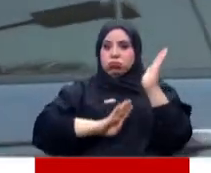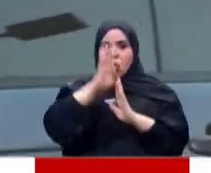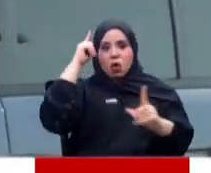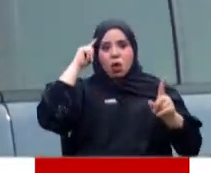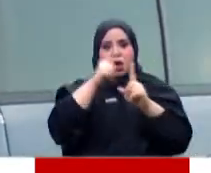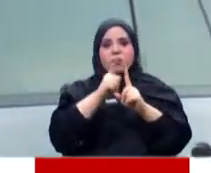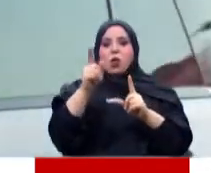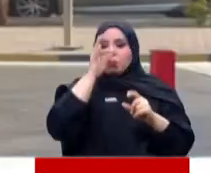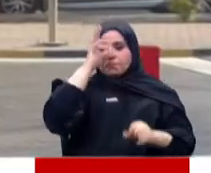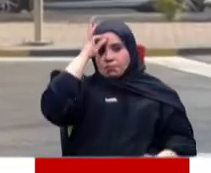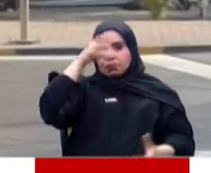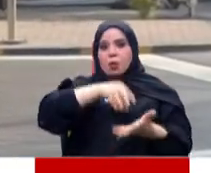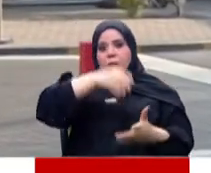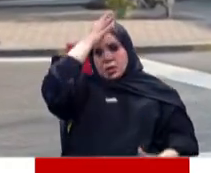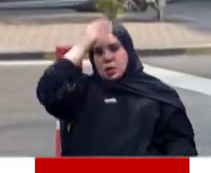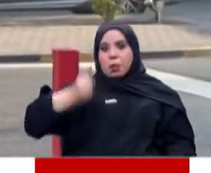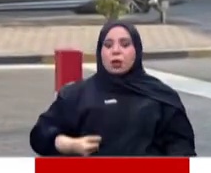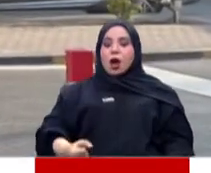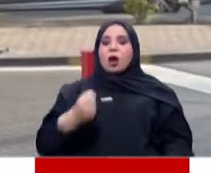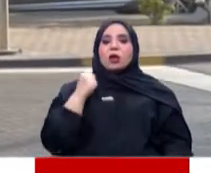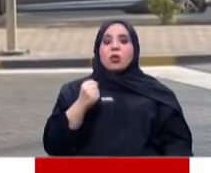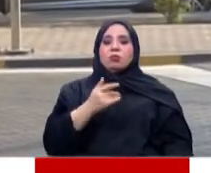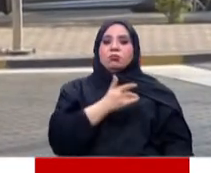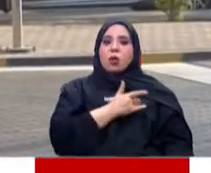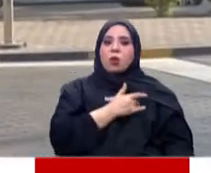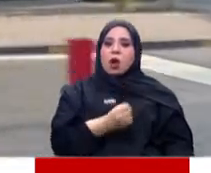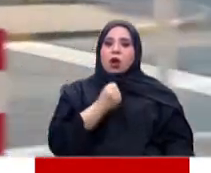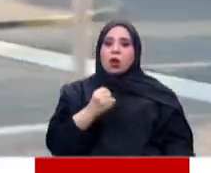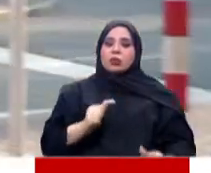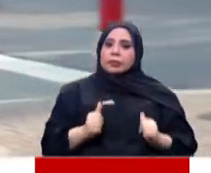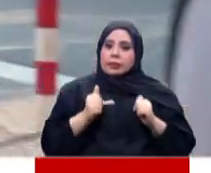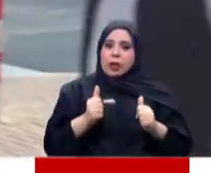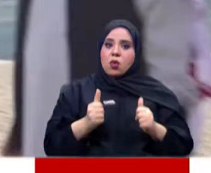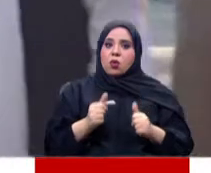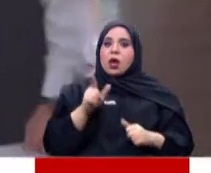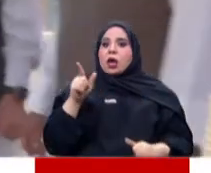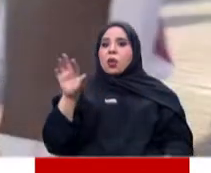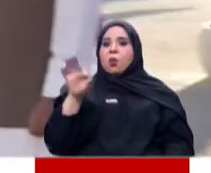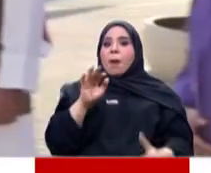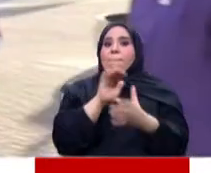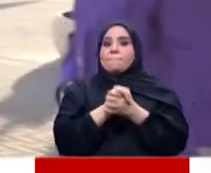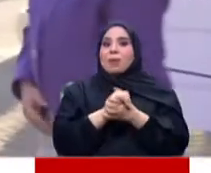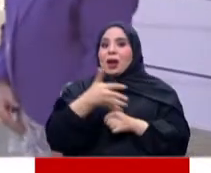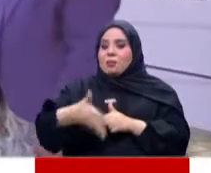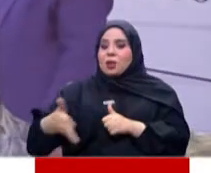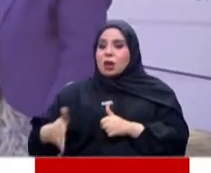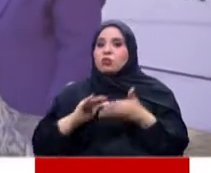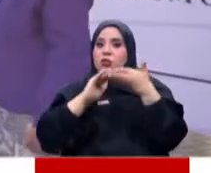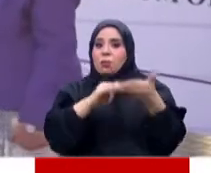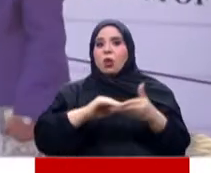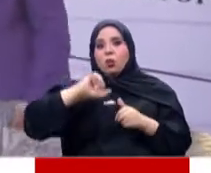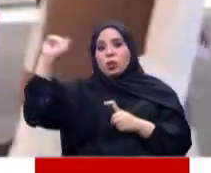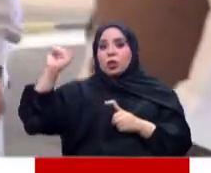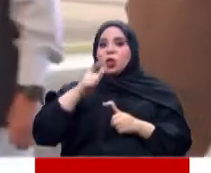ما تتسم به مملكة البحرين من قوة وعزيمة وإصرار مستمد من وحدة أبنائها وإسهاماتهم